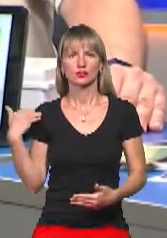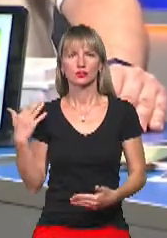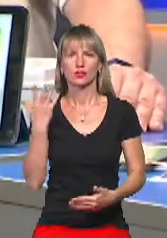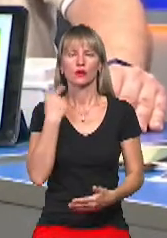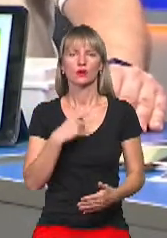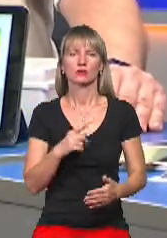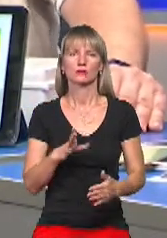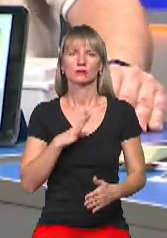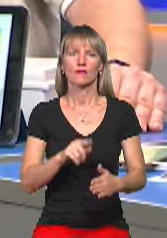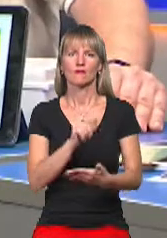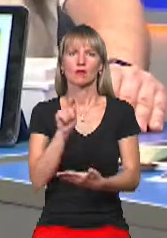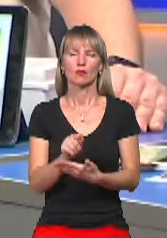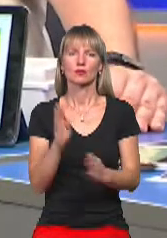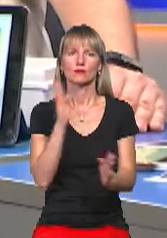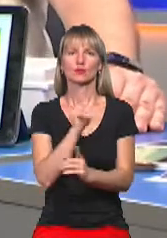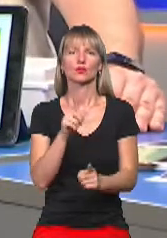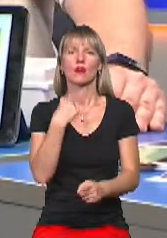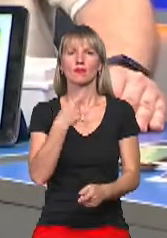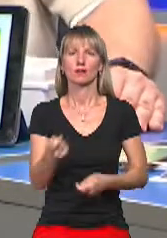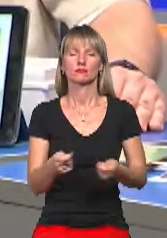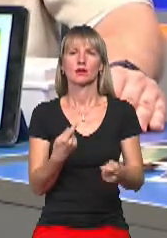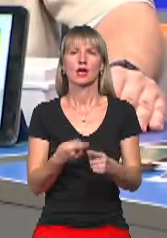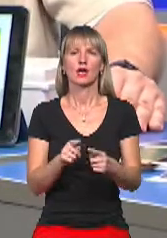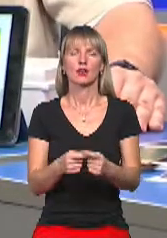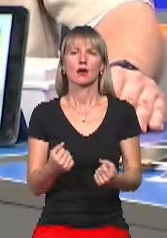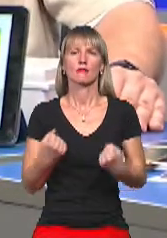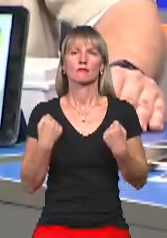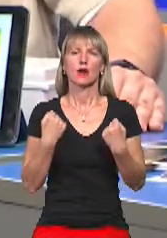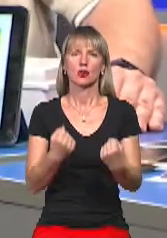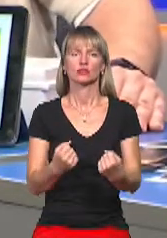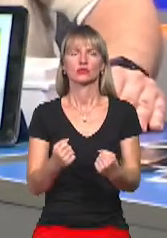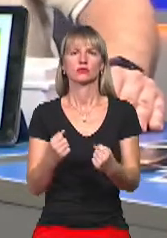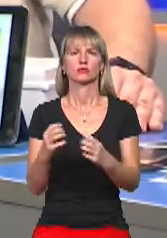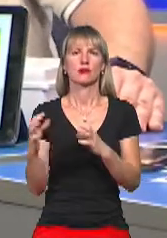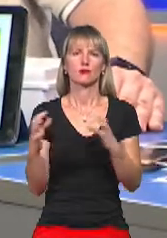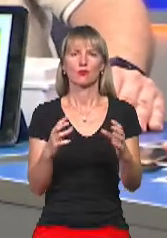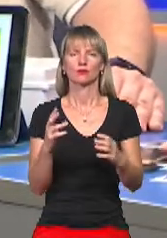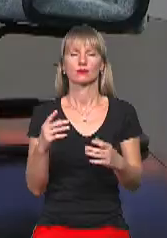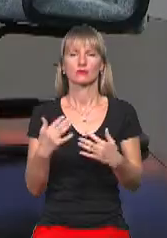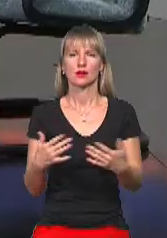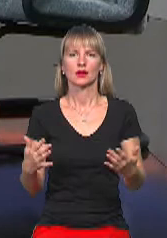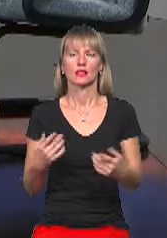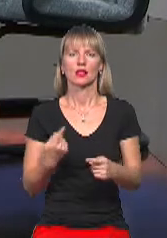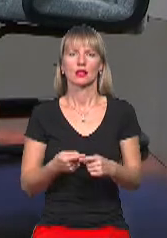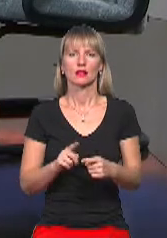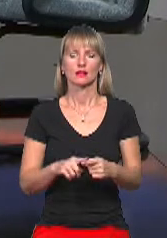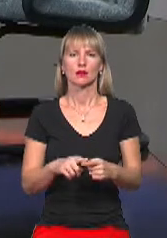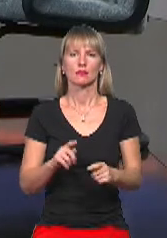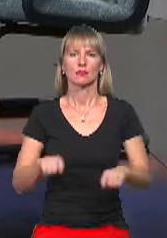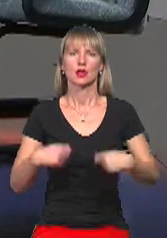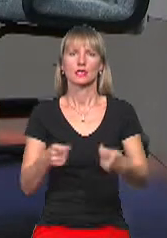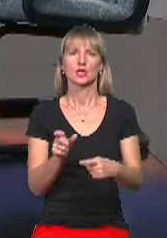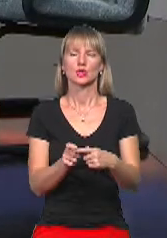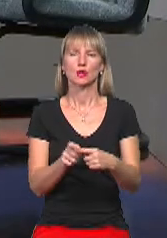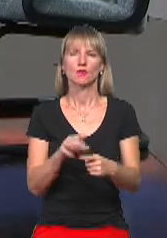когда заходил вопрос атмосферного воздуха, что нам влада говорил? Это транспорт в основном. Да, и вот я тут передам слово Ирине вот,